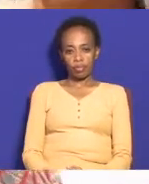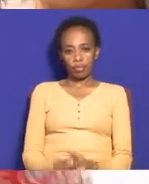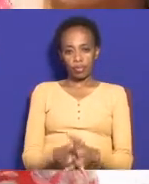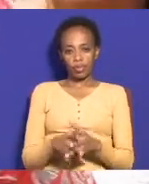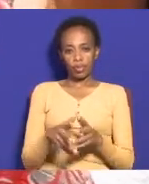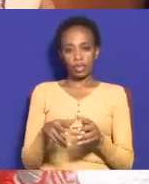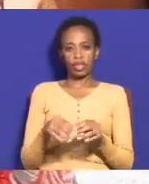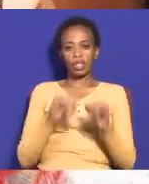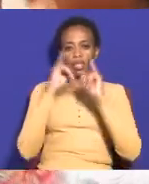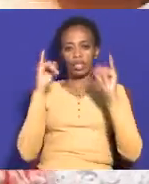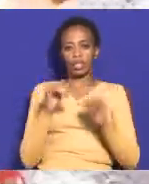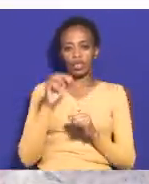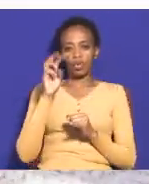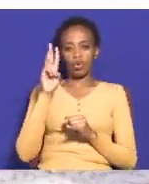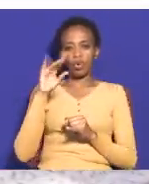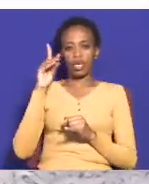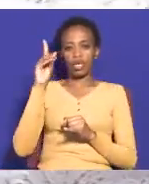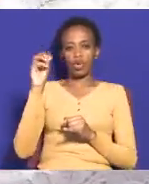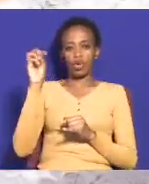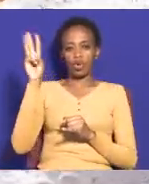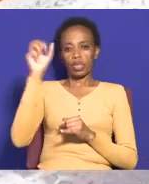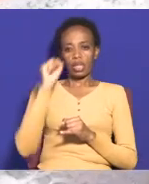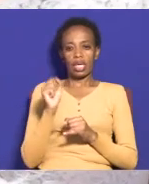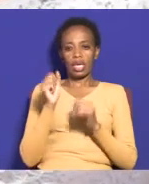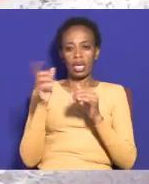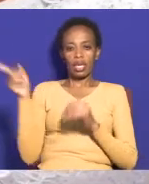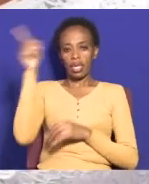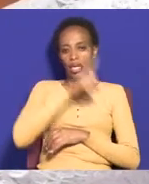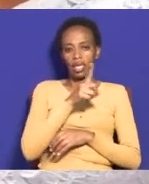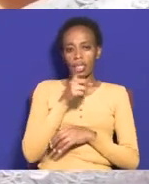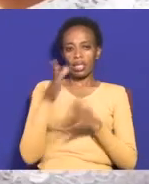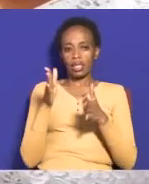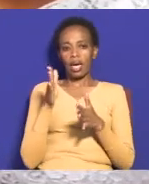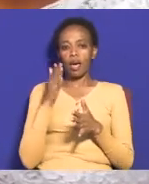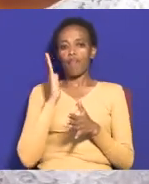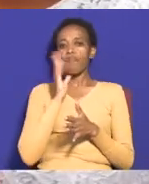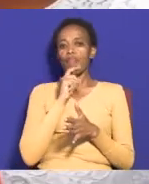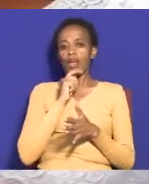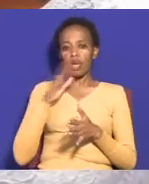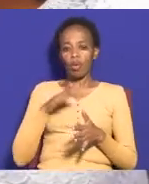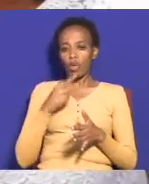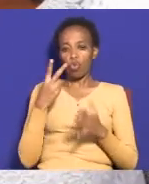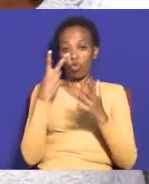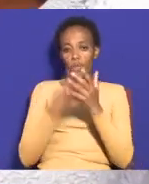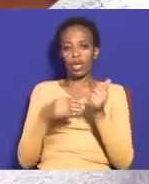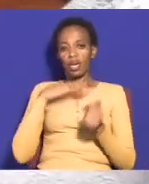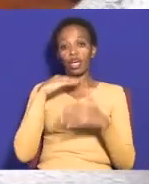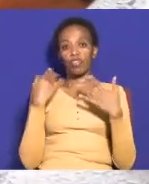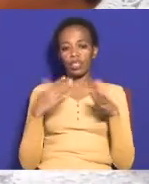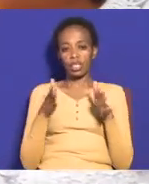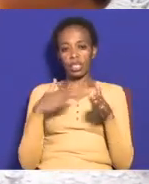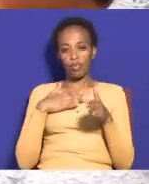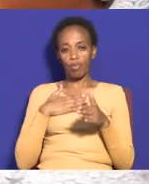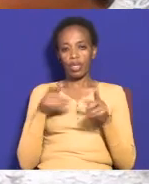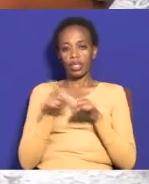International Widows Day. Hawa ni mama wajane na baba wale wameachwa na bibi zao. Na mimi